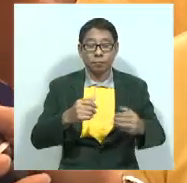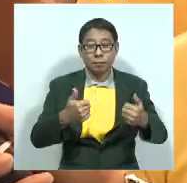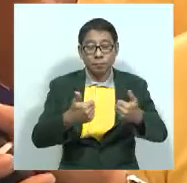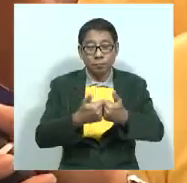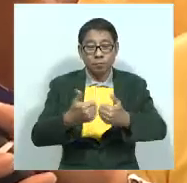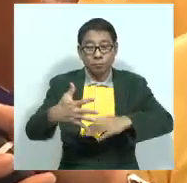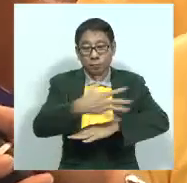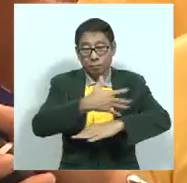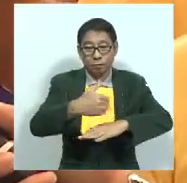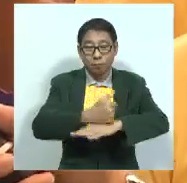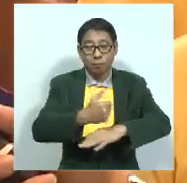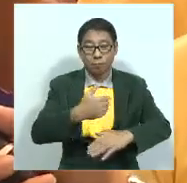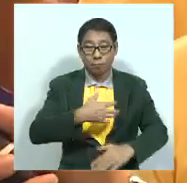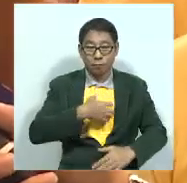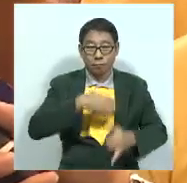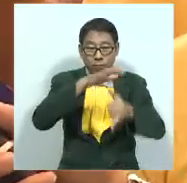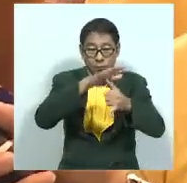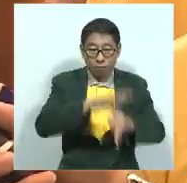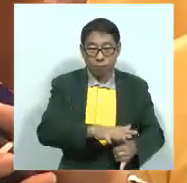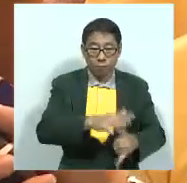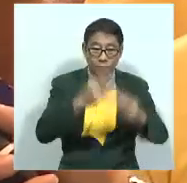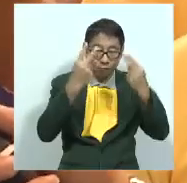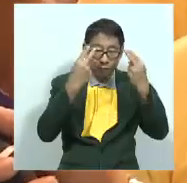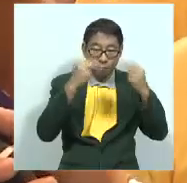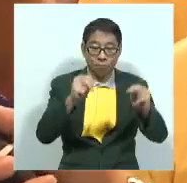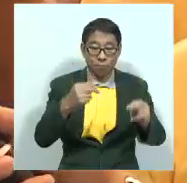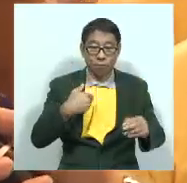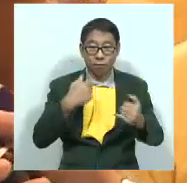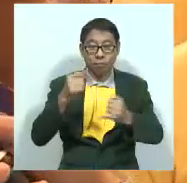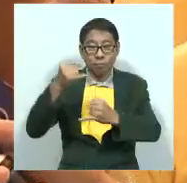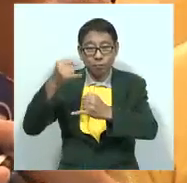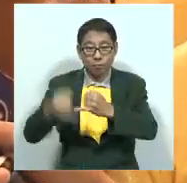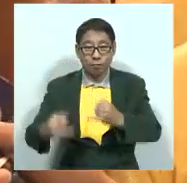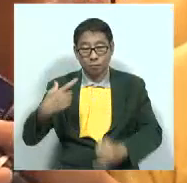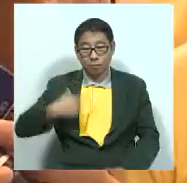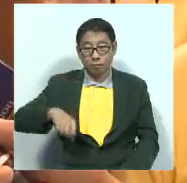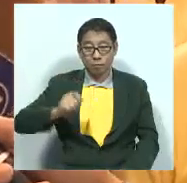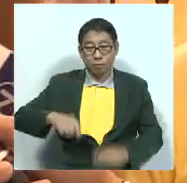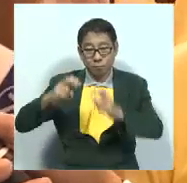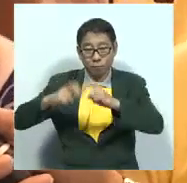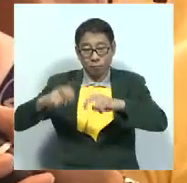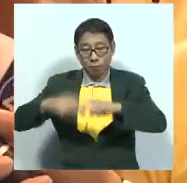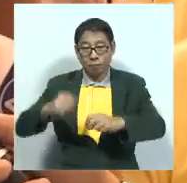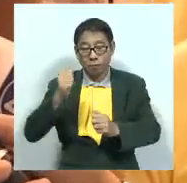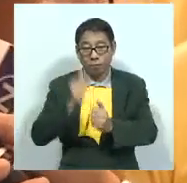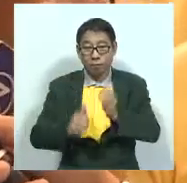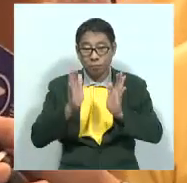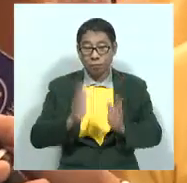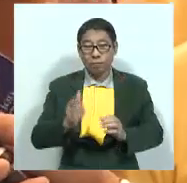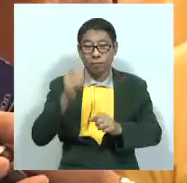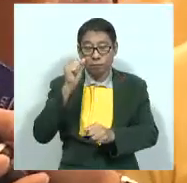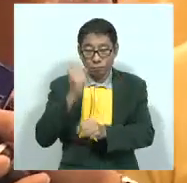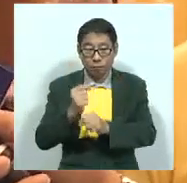การเมืองที่ต้องการดิสเครดิตนายกรัฐมนตรีแต่ท้ายที่สุดเมื่อศาลวินิจฉัยทุกฝ่ายก็ต้องปฏิบัติตามค่ะ